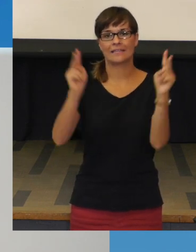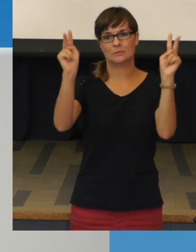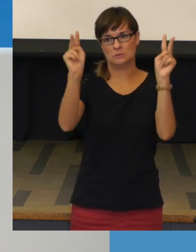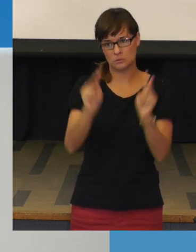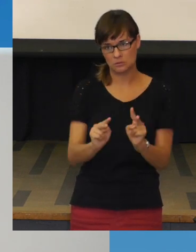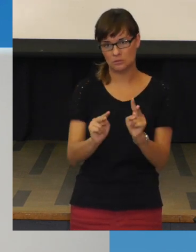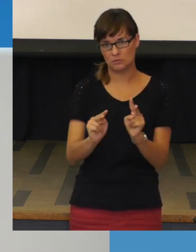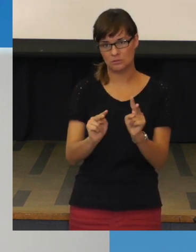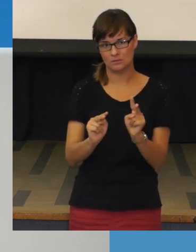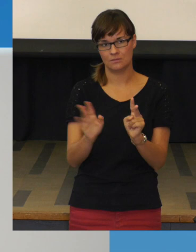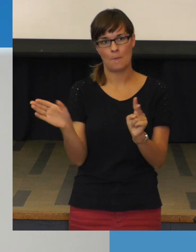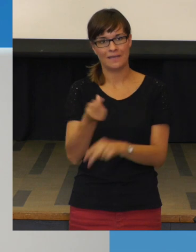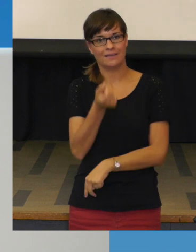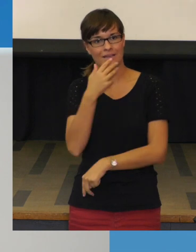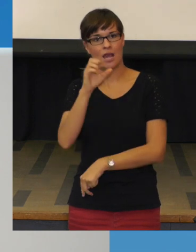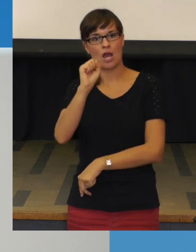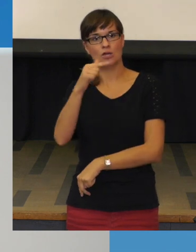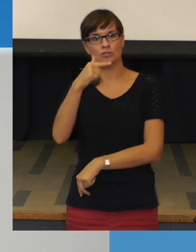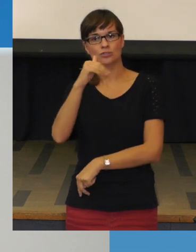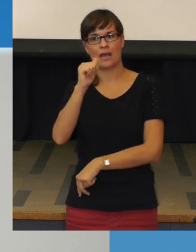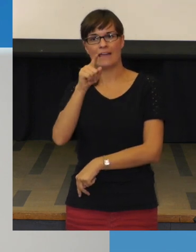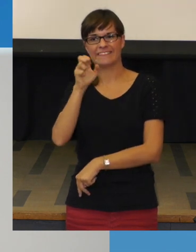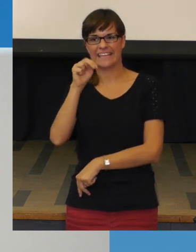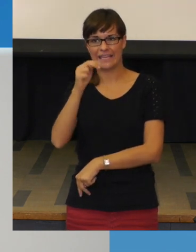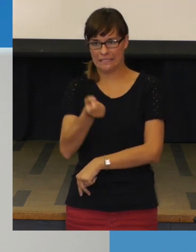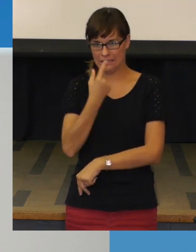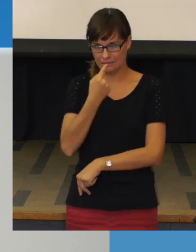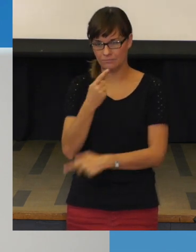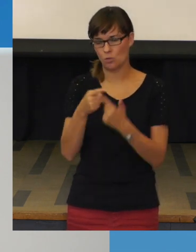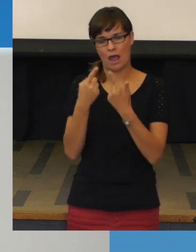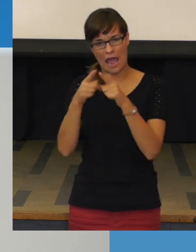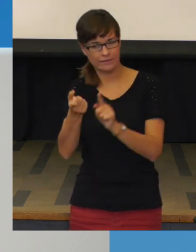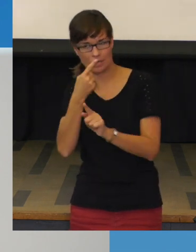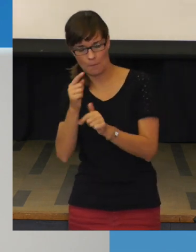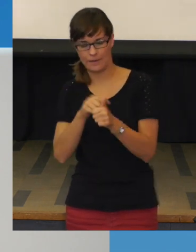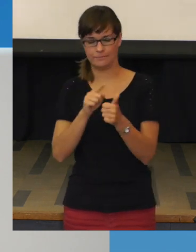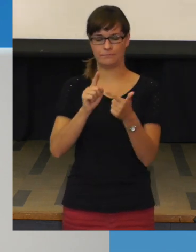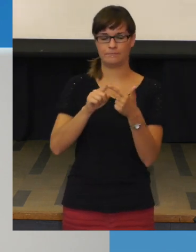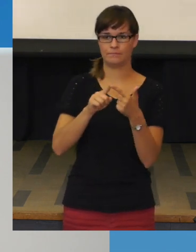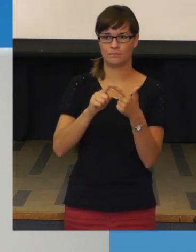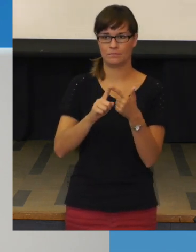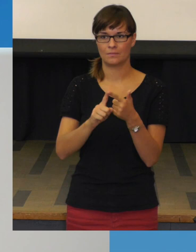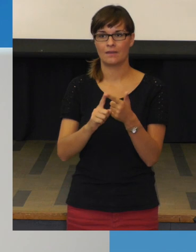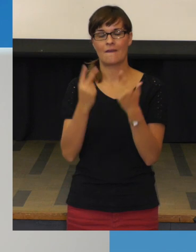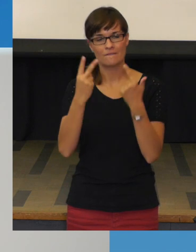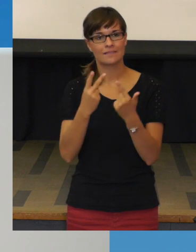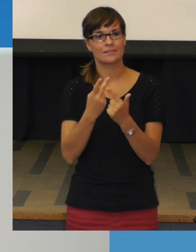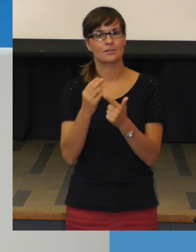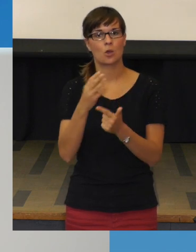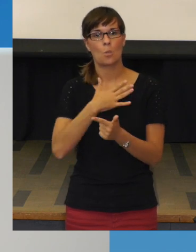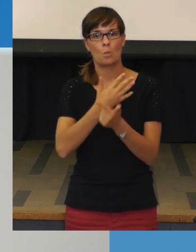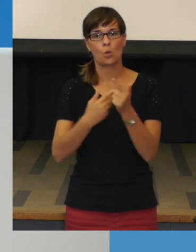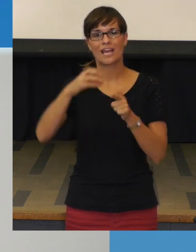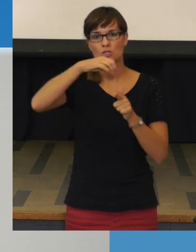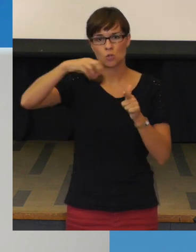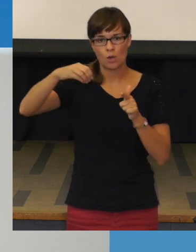Statin, gegebenenfalls kombiniert mit Ezetimibe. Andere Faktoren sind eine gute Einstellung des Blutzuckers, wenn einer Blutzucker